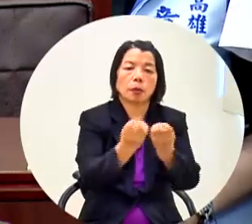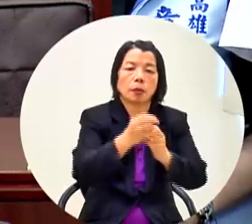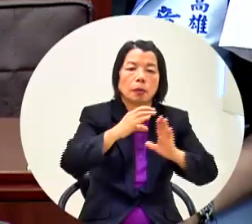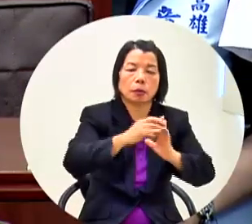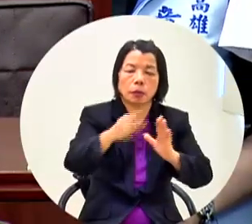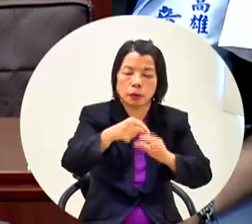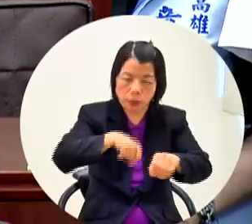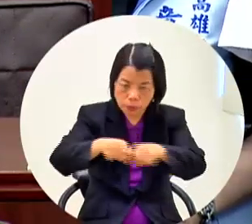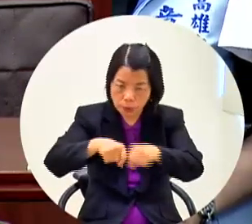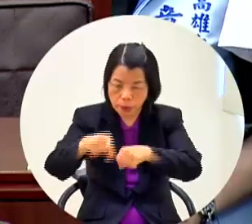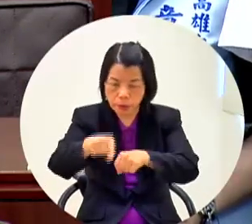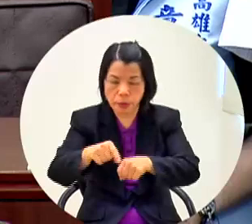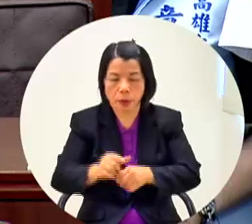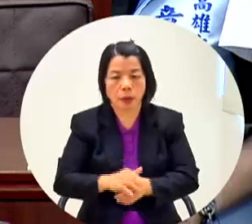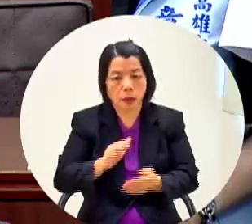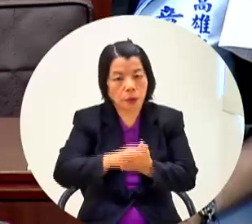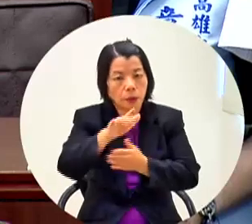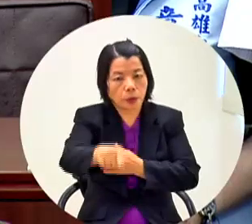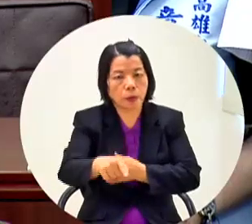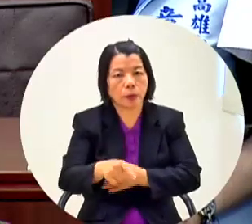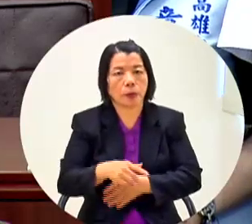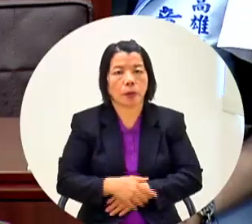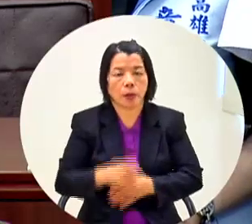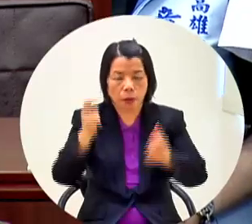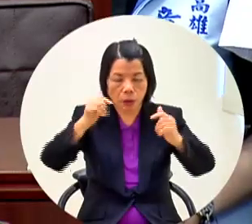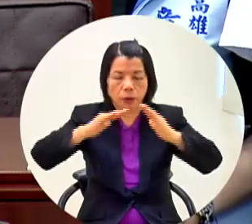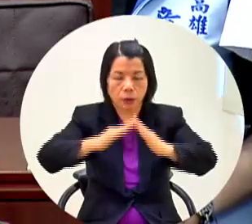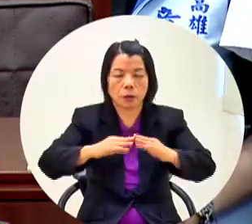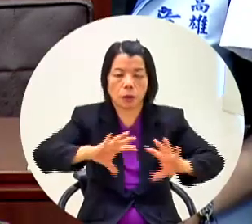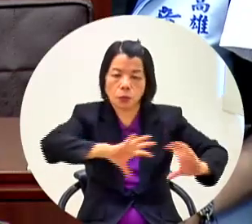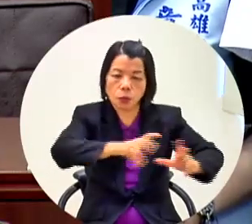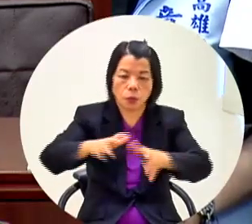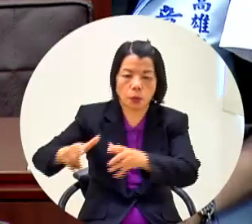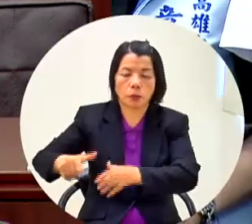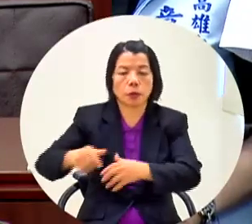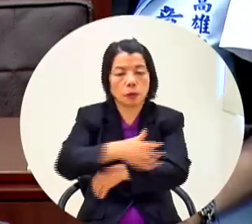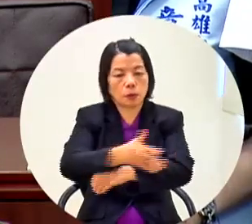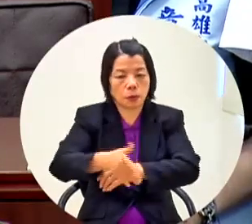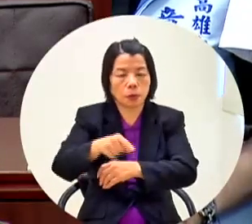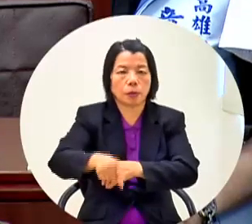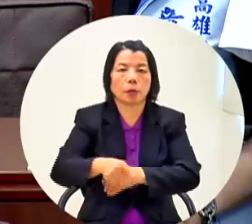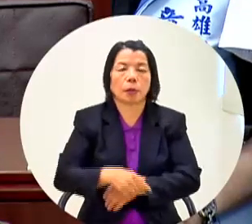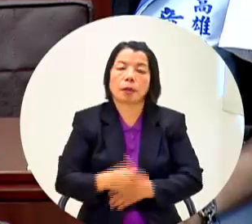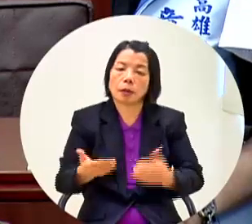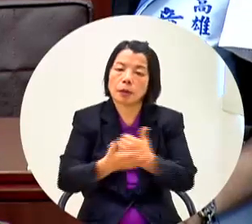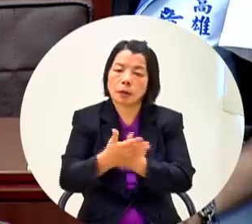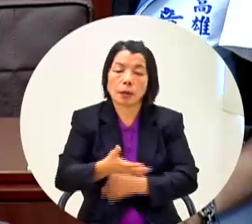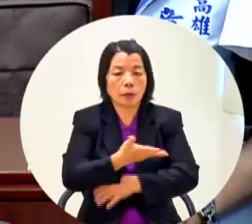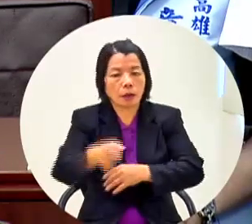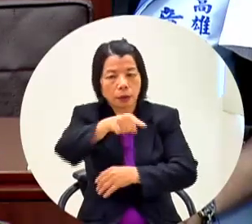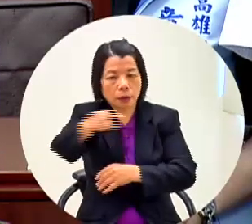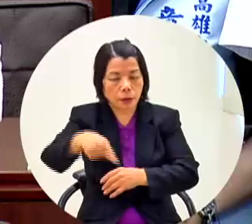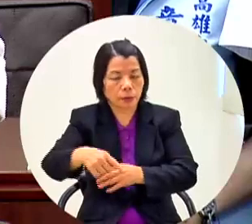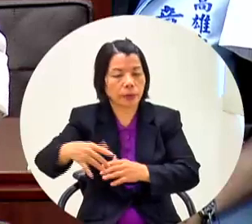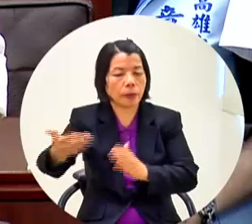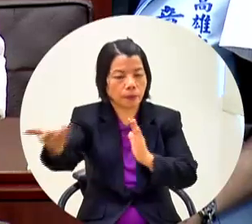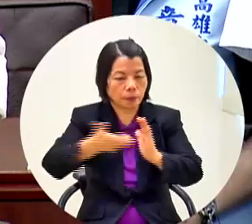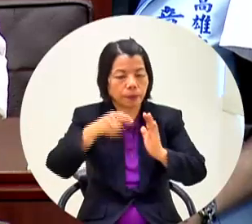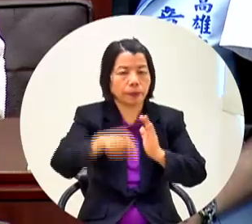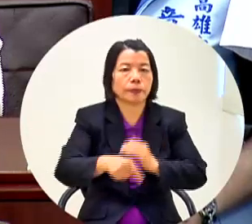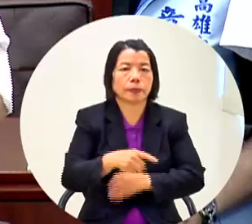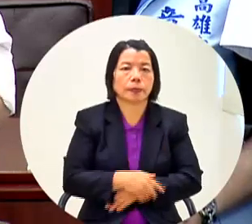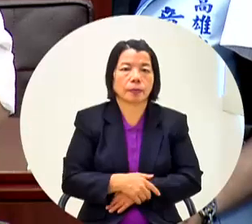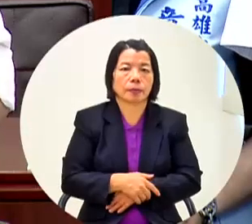定下一个阶段高雄的国际村，让这些欢迎来高雄移居。为什么？因为去